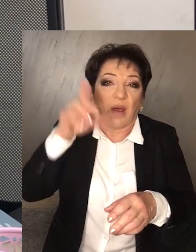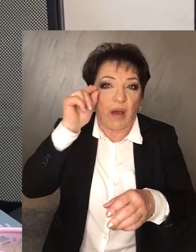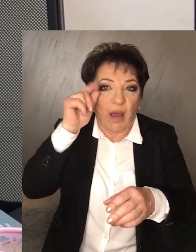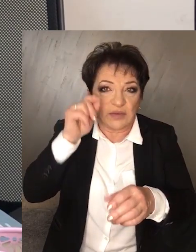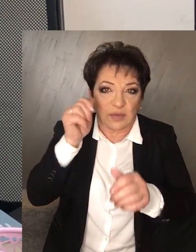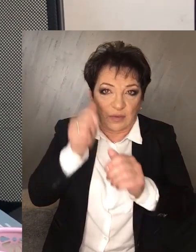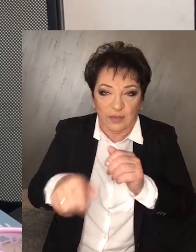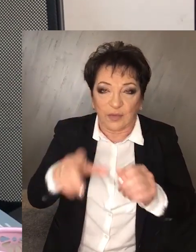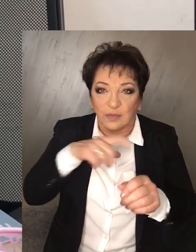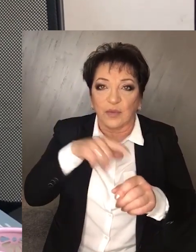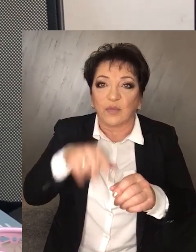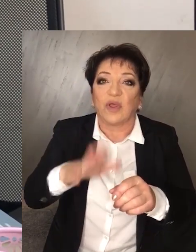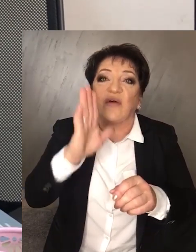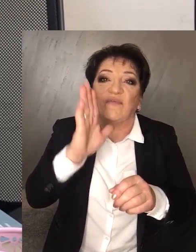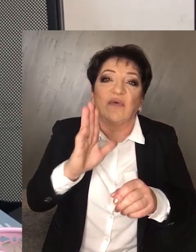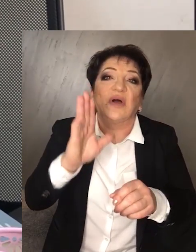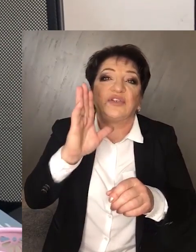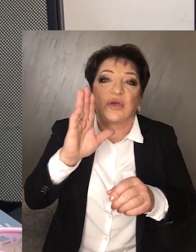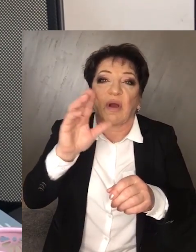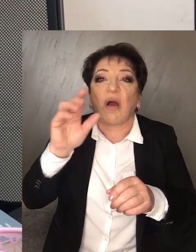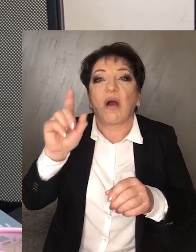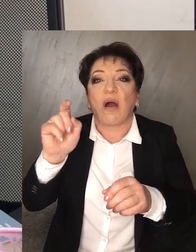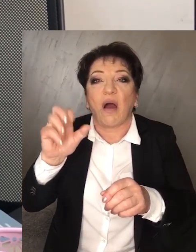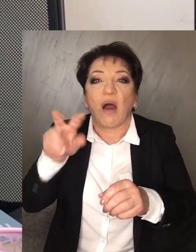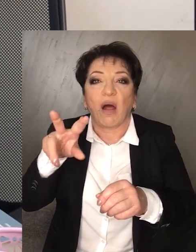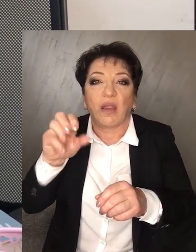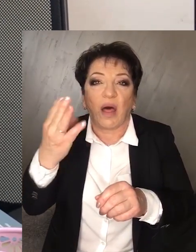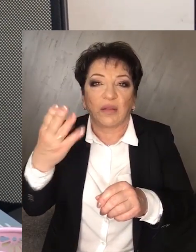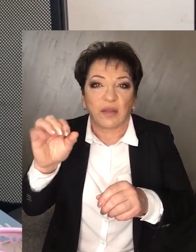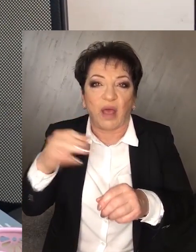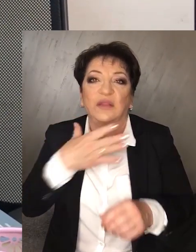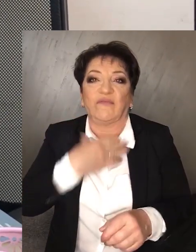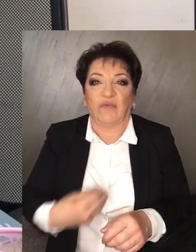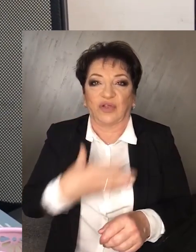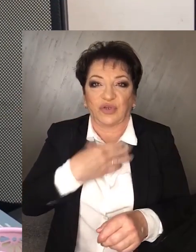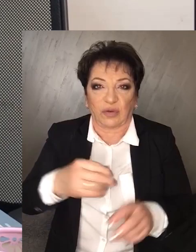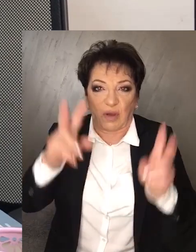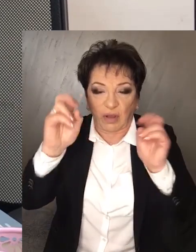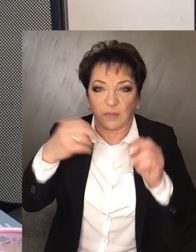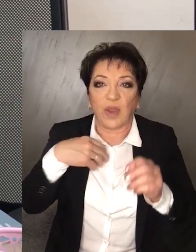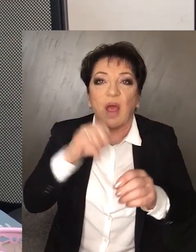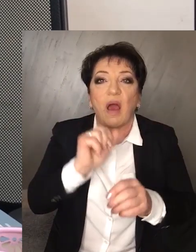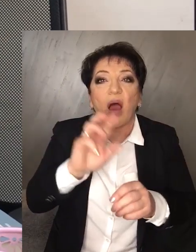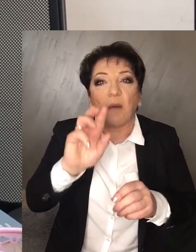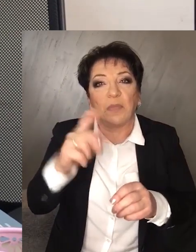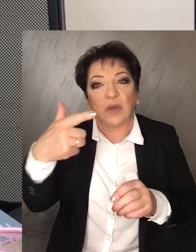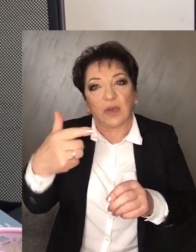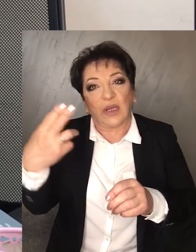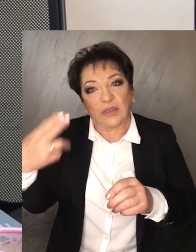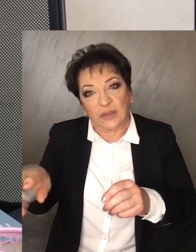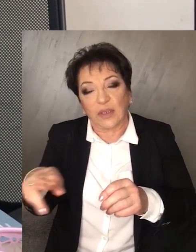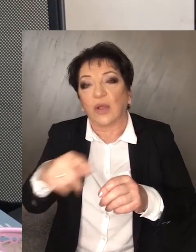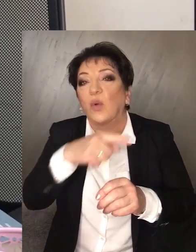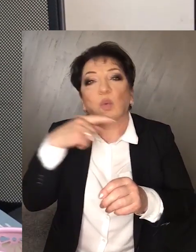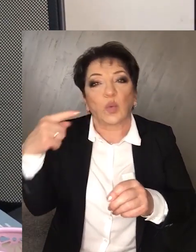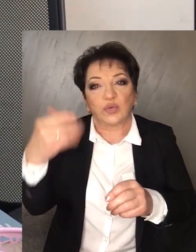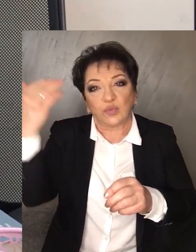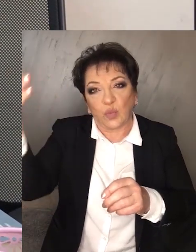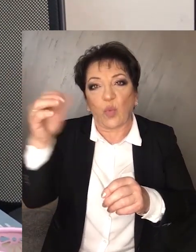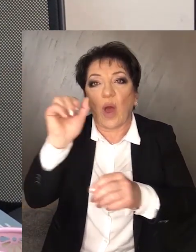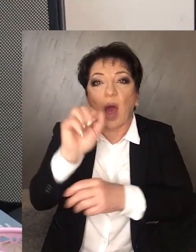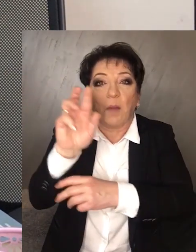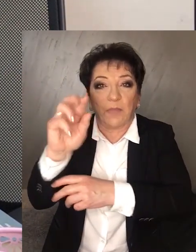Հայաստանում թափ է տրվել 2000 թվականից, մինչ այդ Վաչական Խալացյանն է փորձել